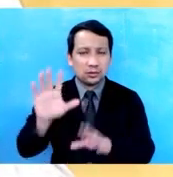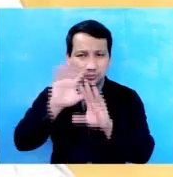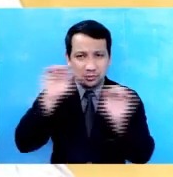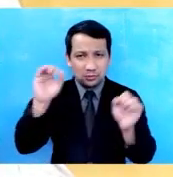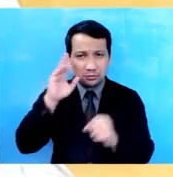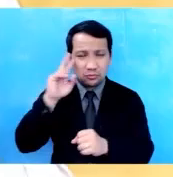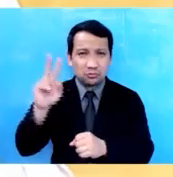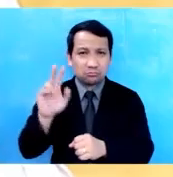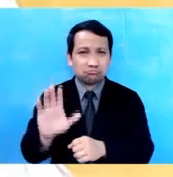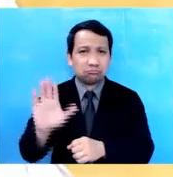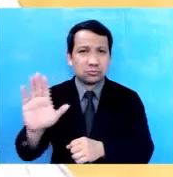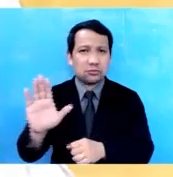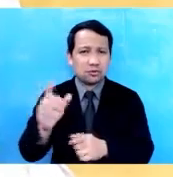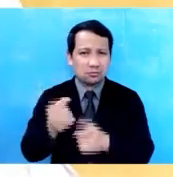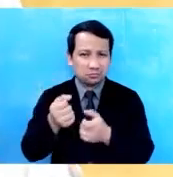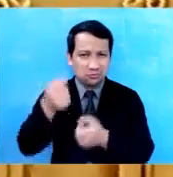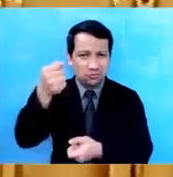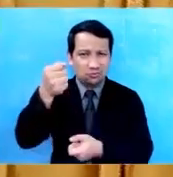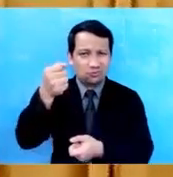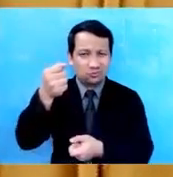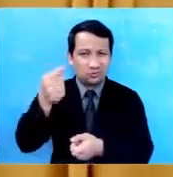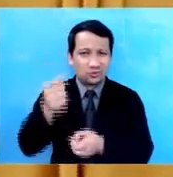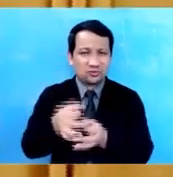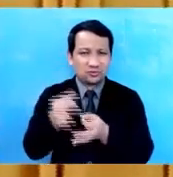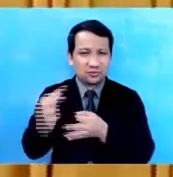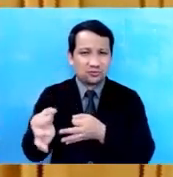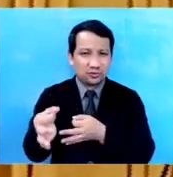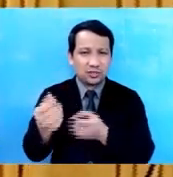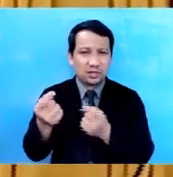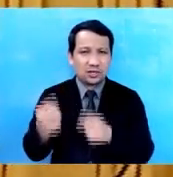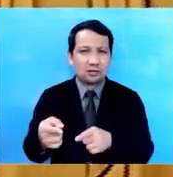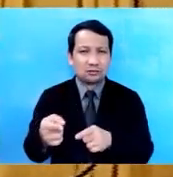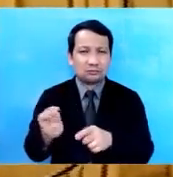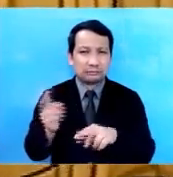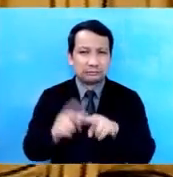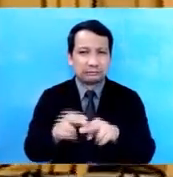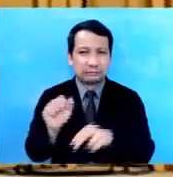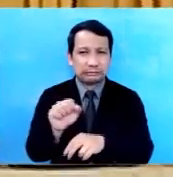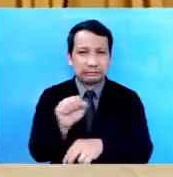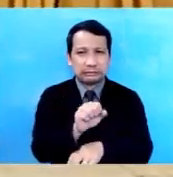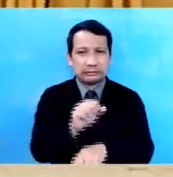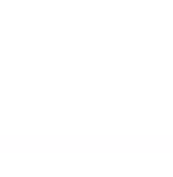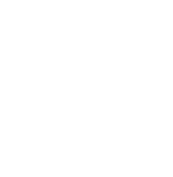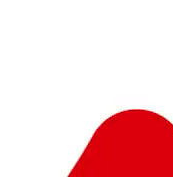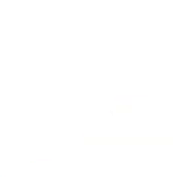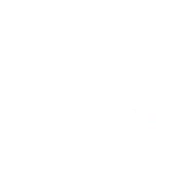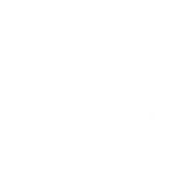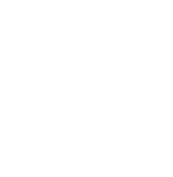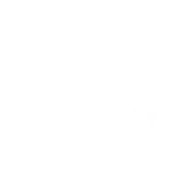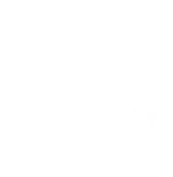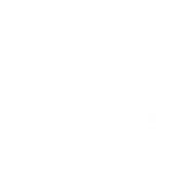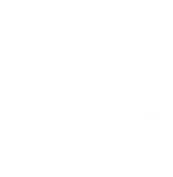Marcos na ipagpaliban muna ito. Nagbabalita mula sa Frontline, G. Robles, News 5.